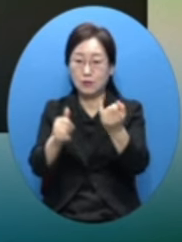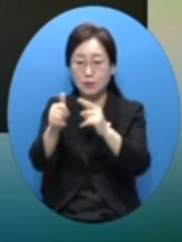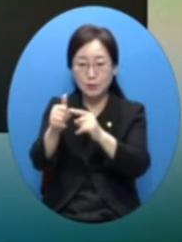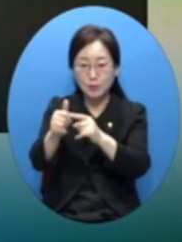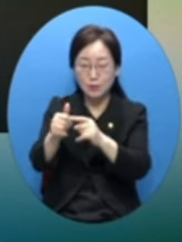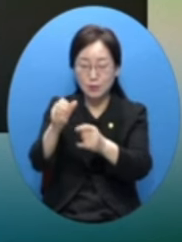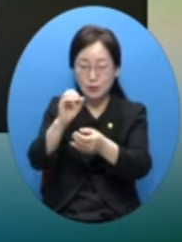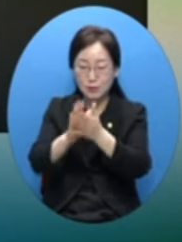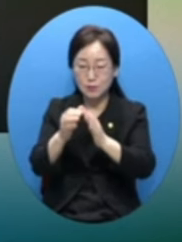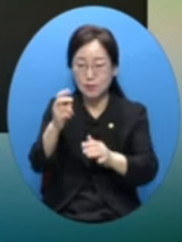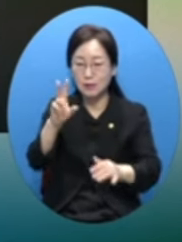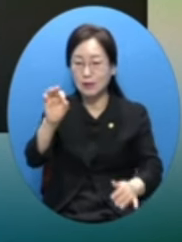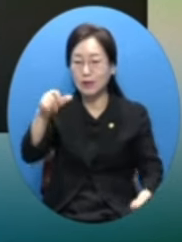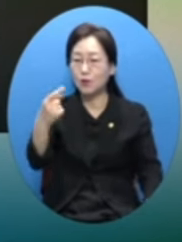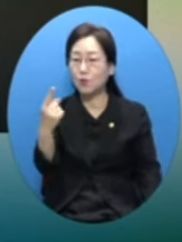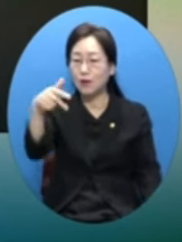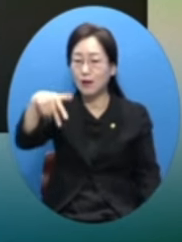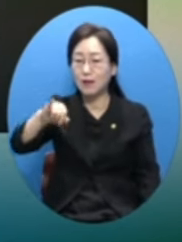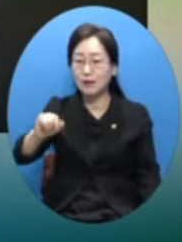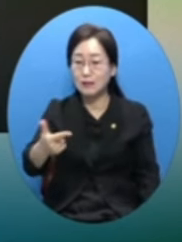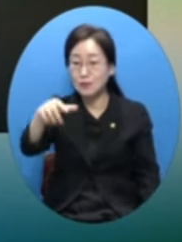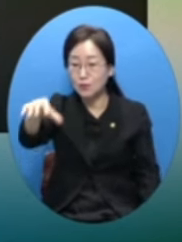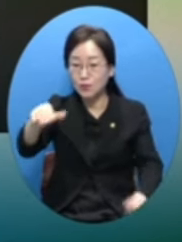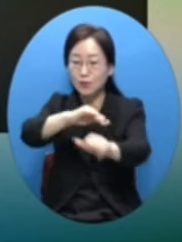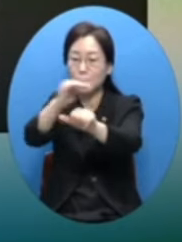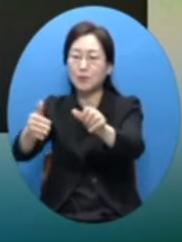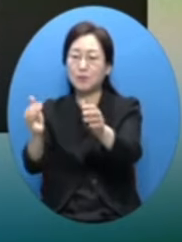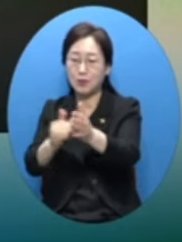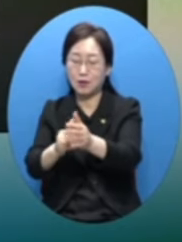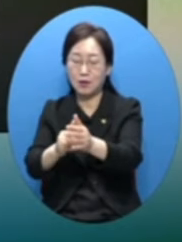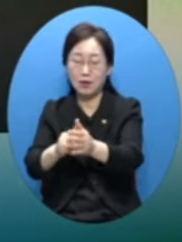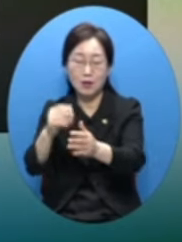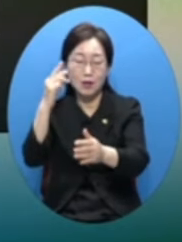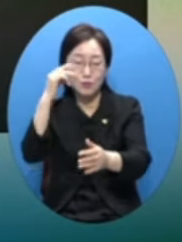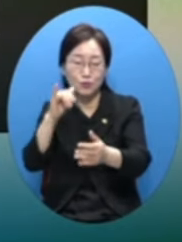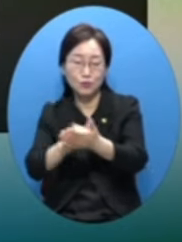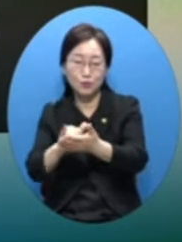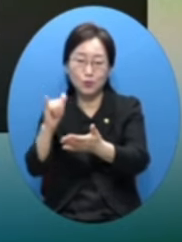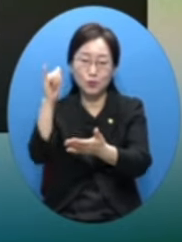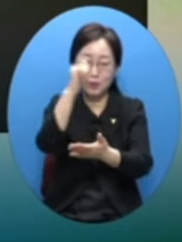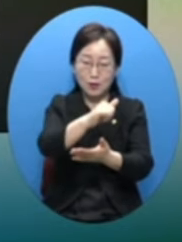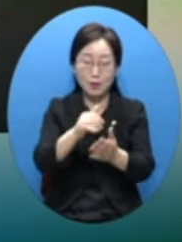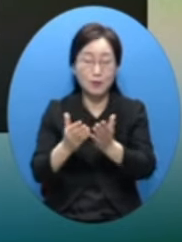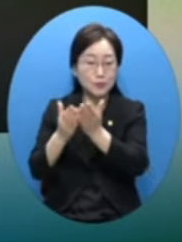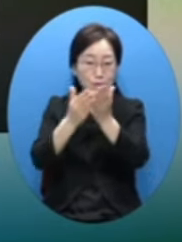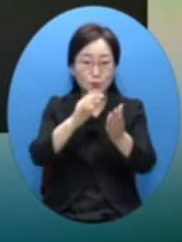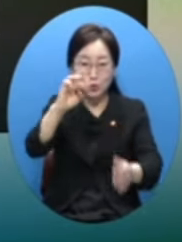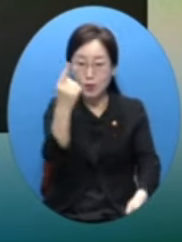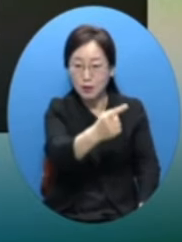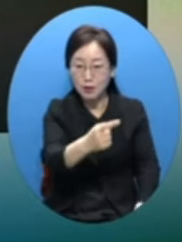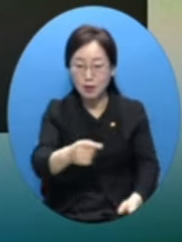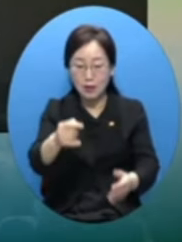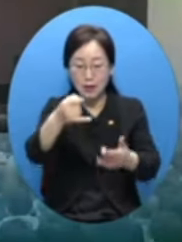묻고 미국으로 들어가서 거기서 둘째 아이 에디스 딸을 낳습니다.